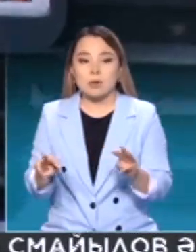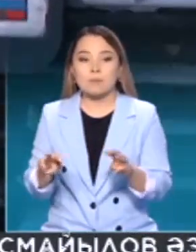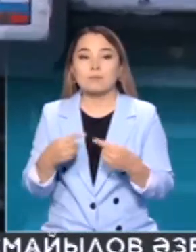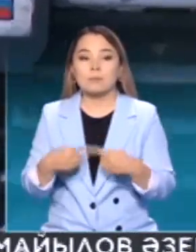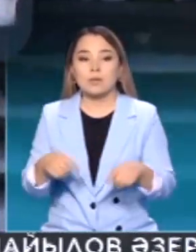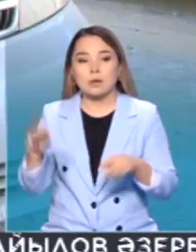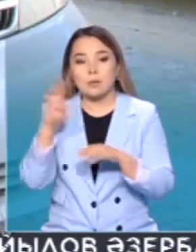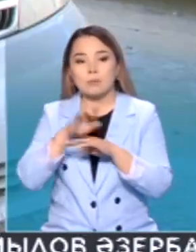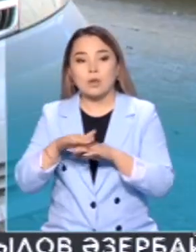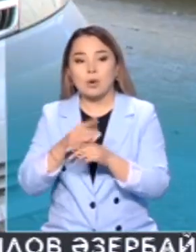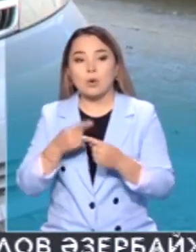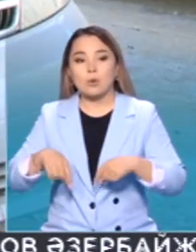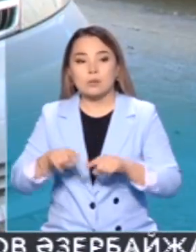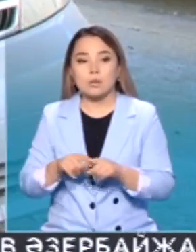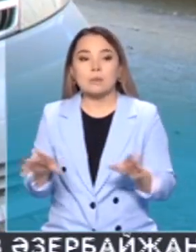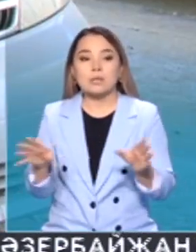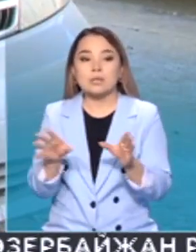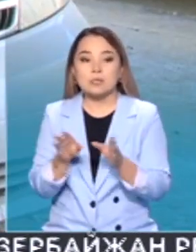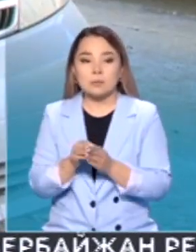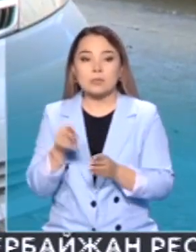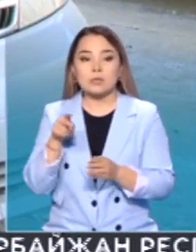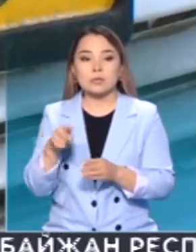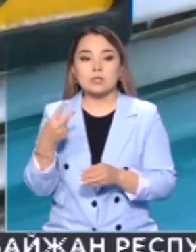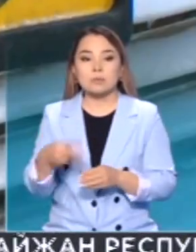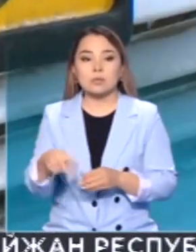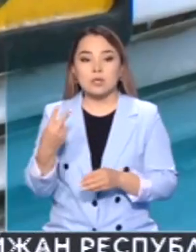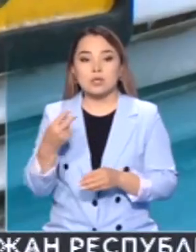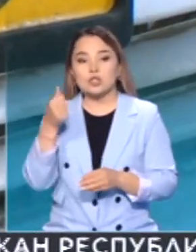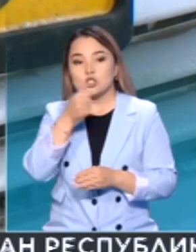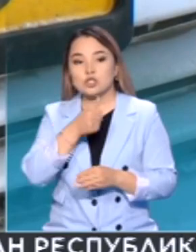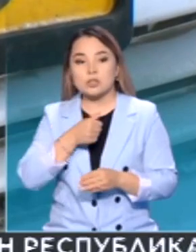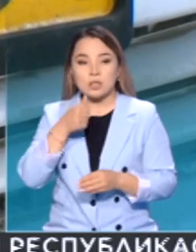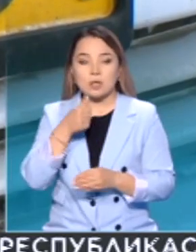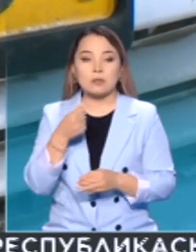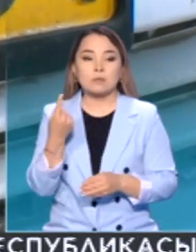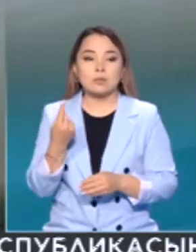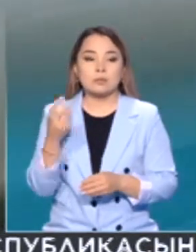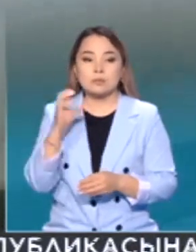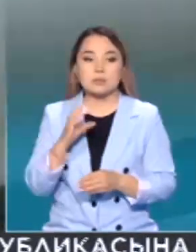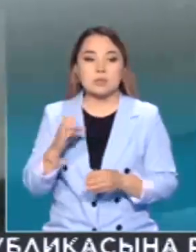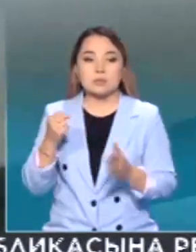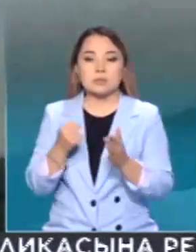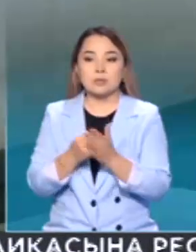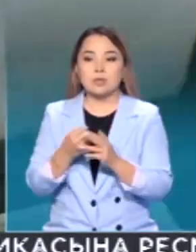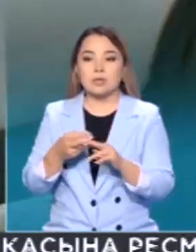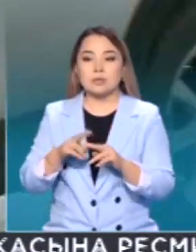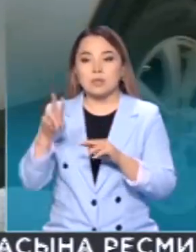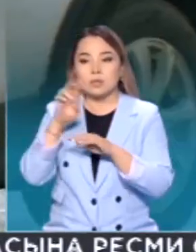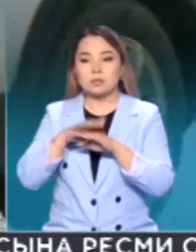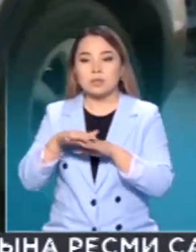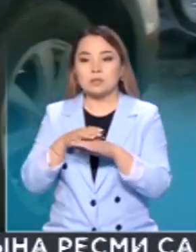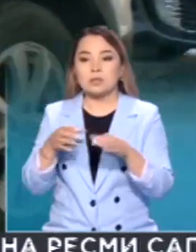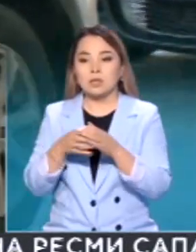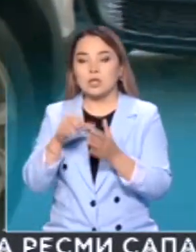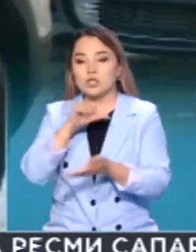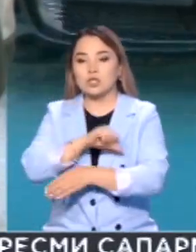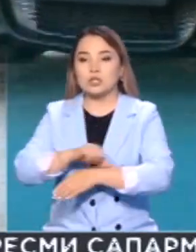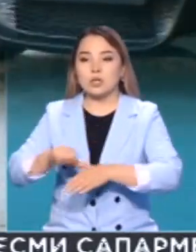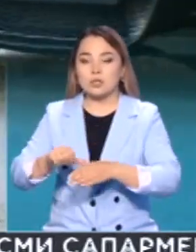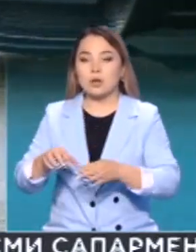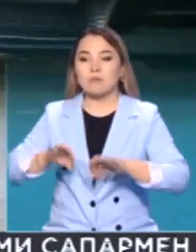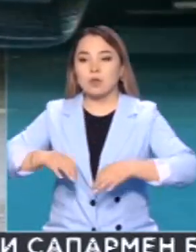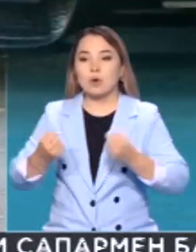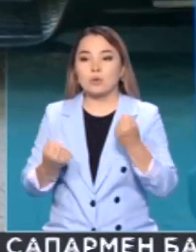басқа мемлекеттік органдармен бірлесіп, 2022 жылдың 1 қыркүйегіне дейін елге келінген шетелдік